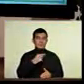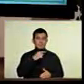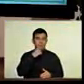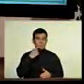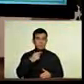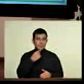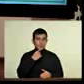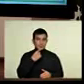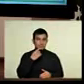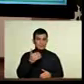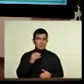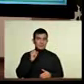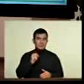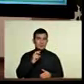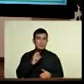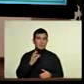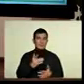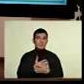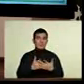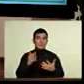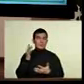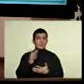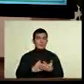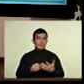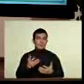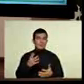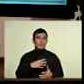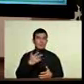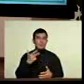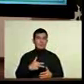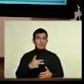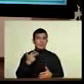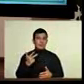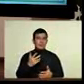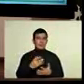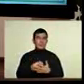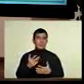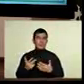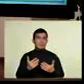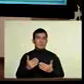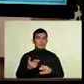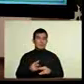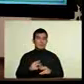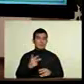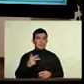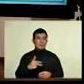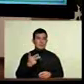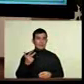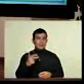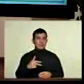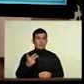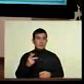алфавит? Сколько букв в русском алфавите? 33, три десятка с лишним.